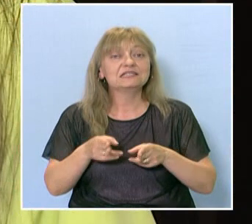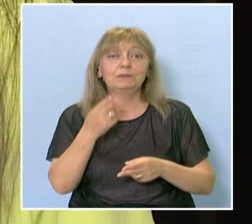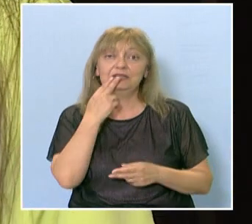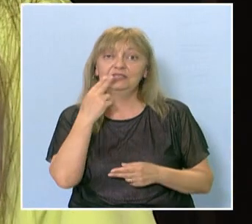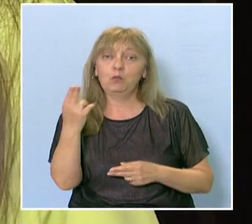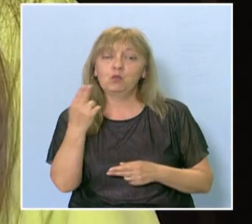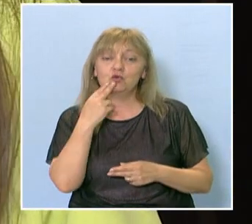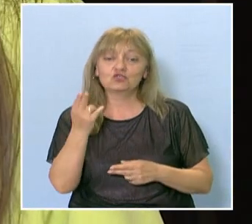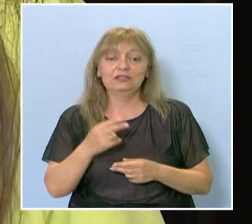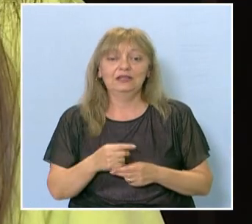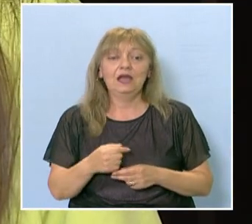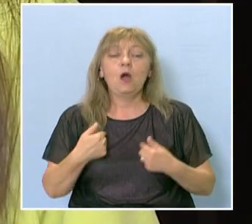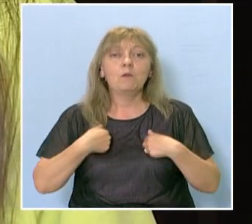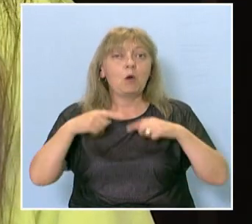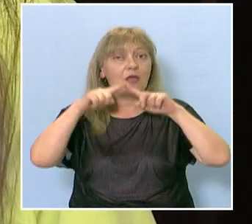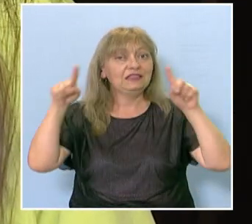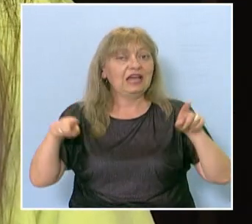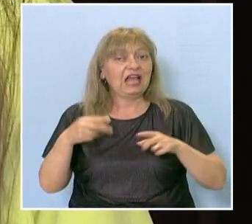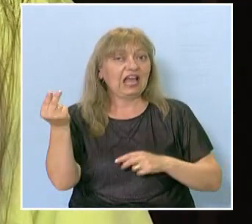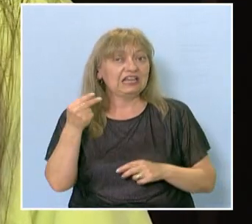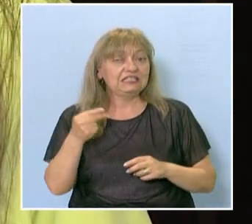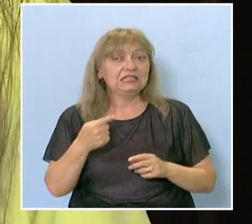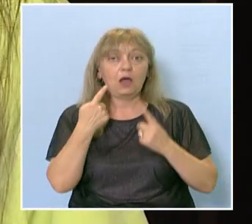картина? Изразява